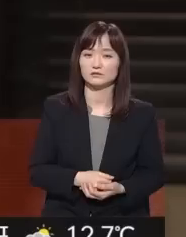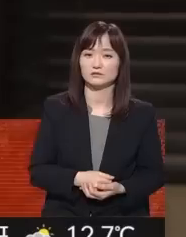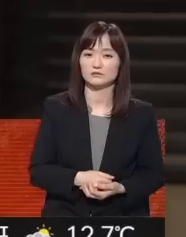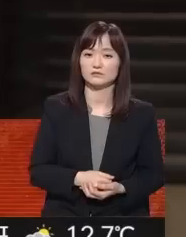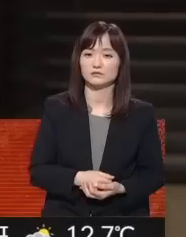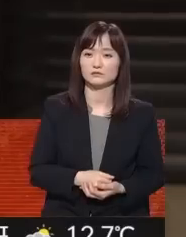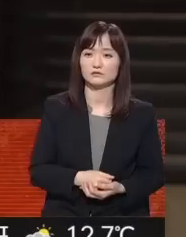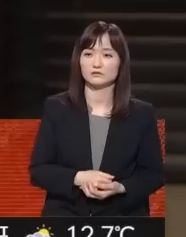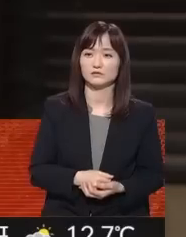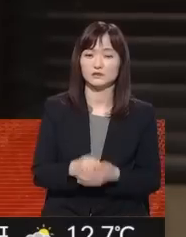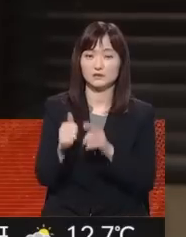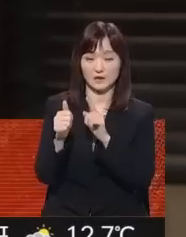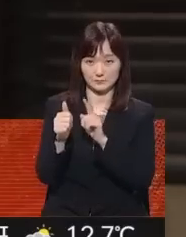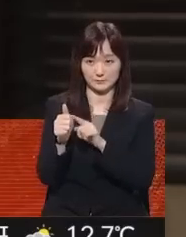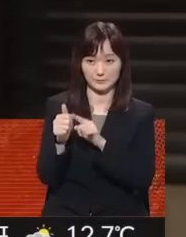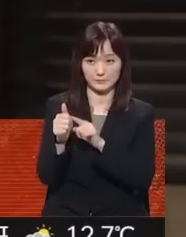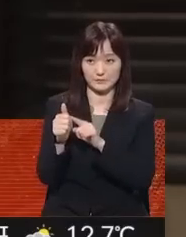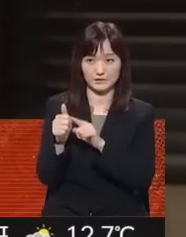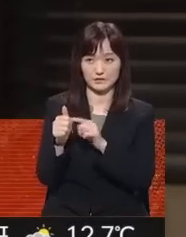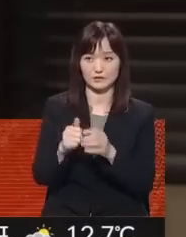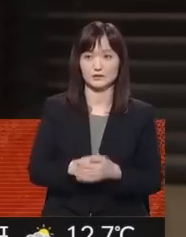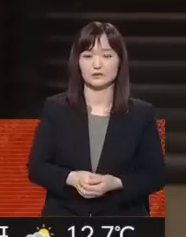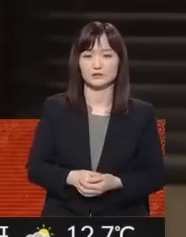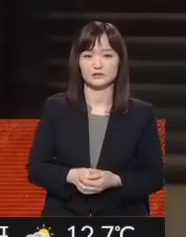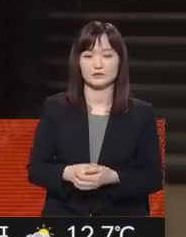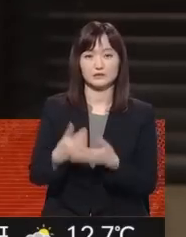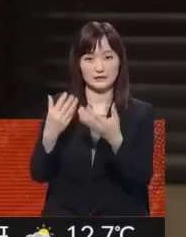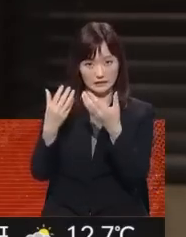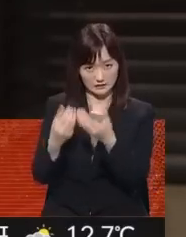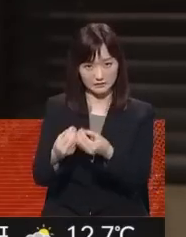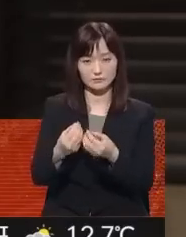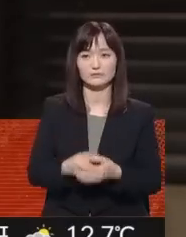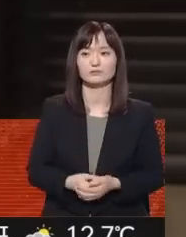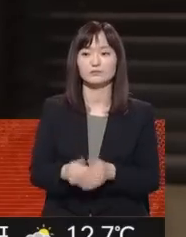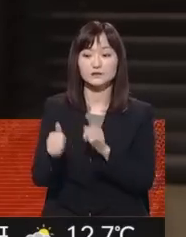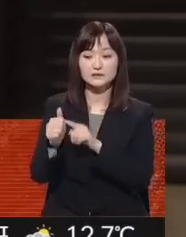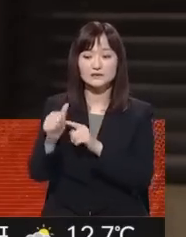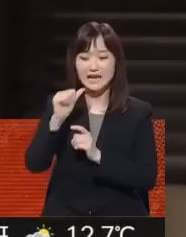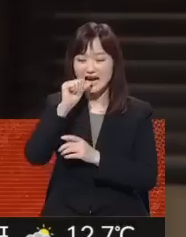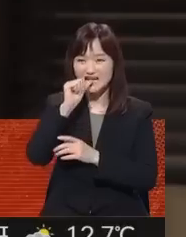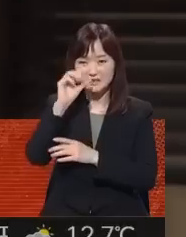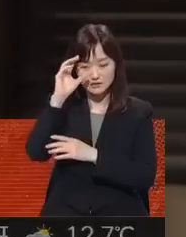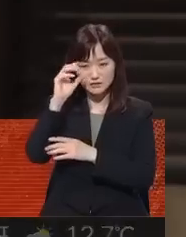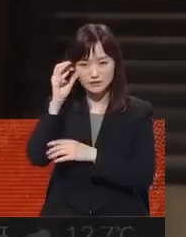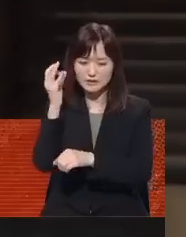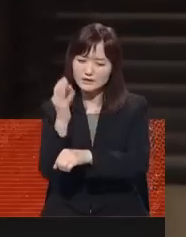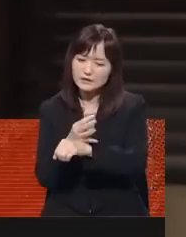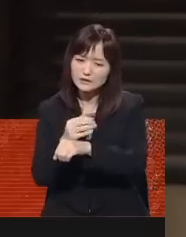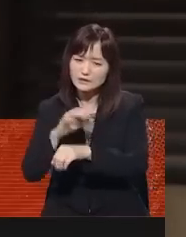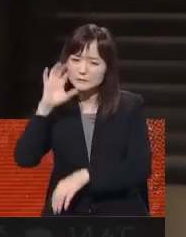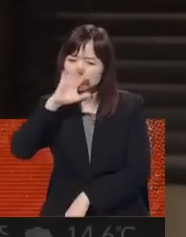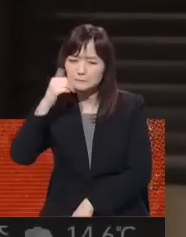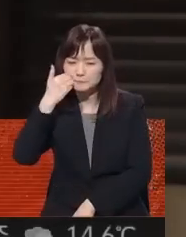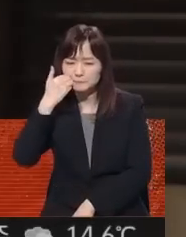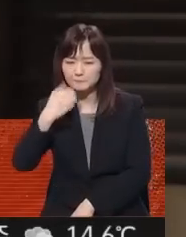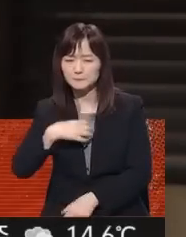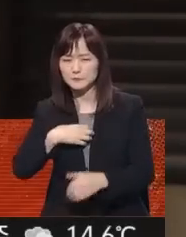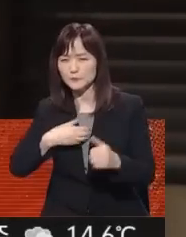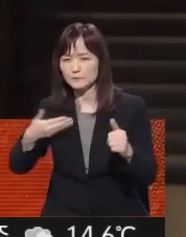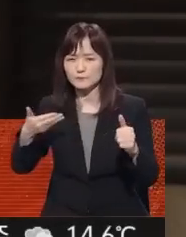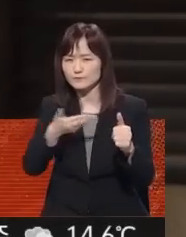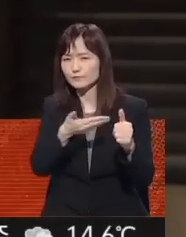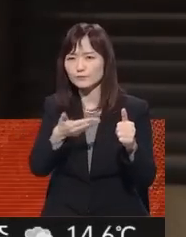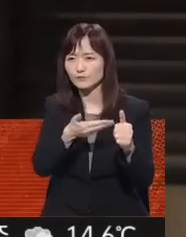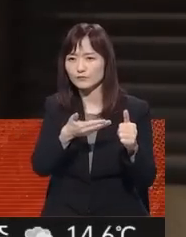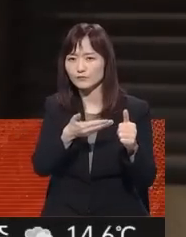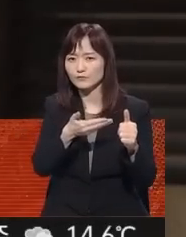말씀처럼이 남성이 단순 가정입니다만이 쇠구슬을 사서 이렇게 연습을 한게 누군가에게 위해를 가하기 위해서